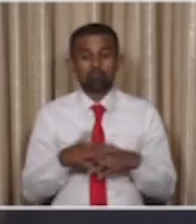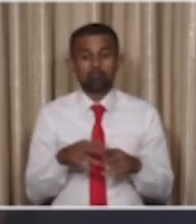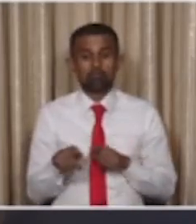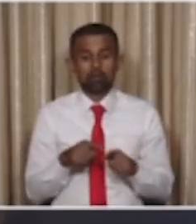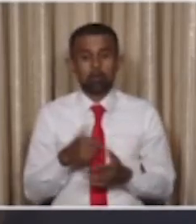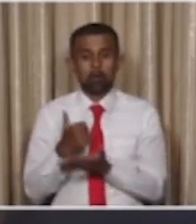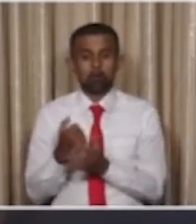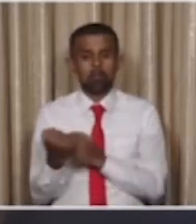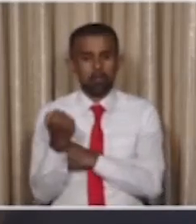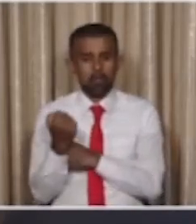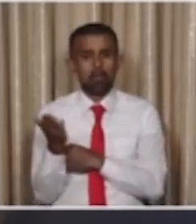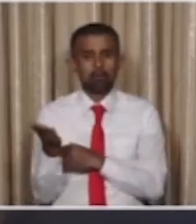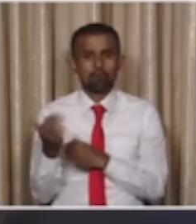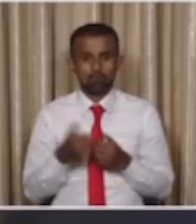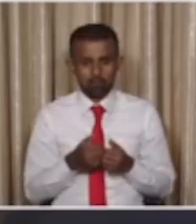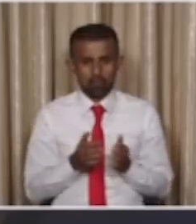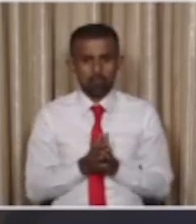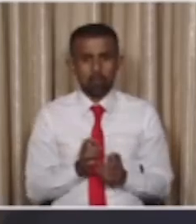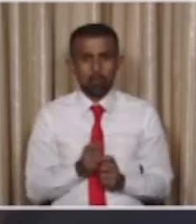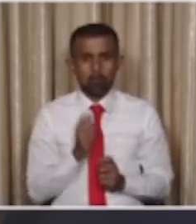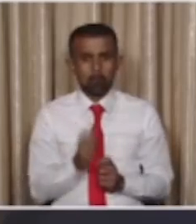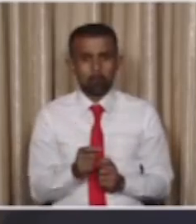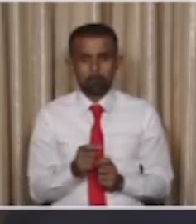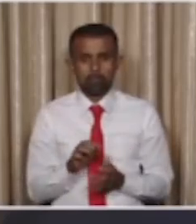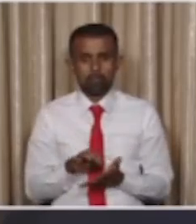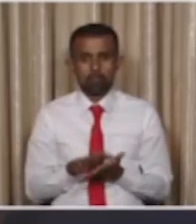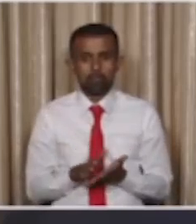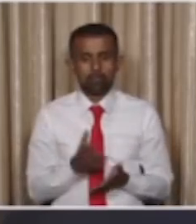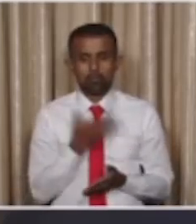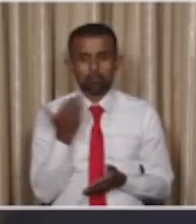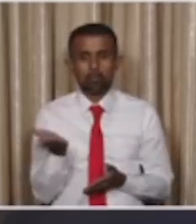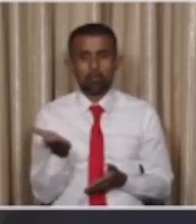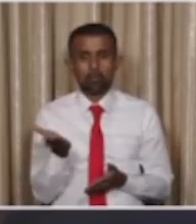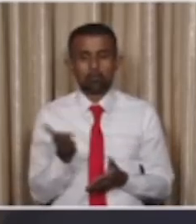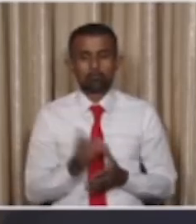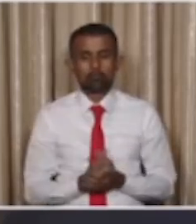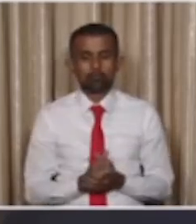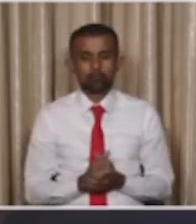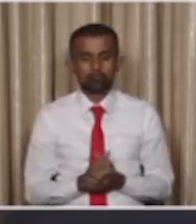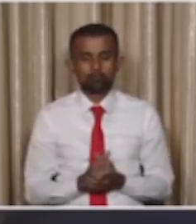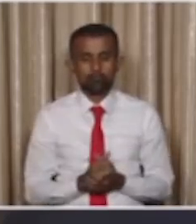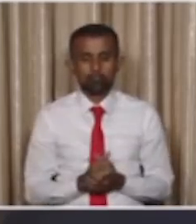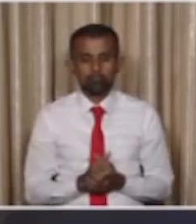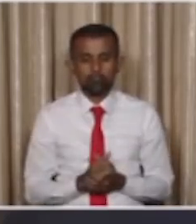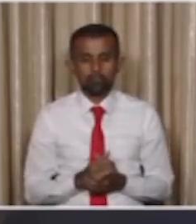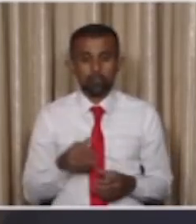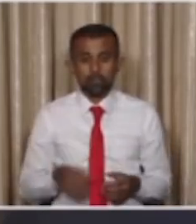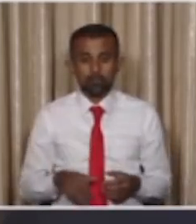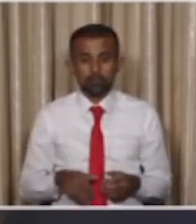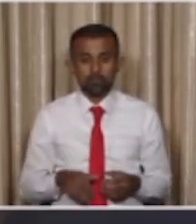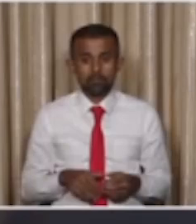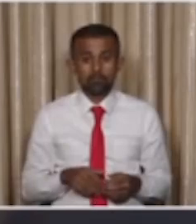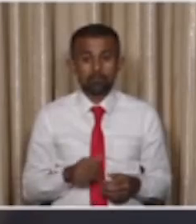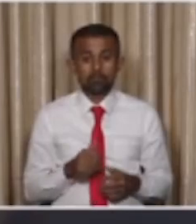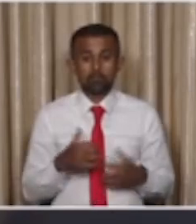බැංකුවට බලය තියෙනවා තමන්ගේ පඩිය පිළිබඳව තීරණයක් ගන්න. හැබැයි මෙතන තියෙන සදාචාරාත්මක ගැටලුව.